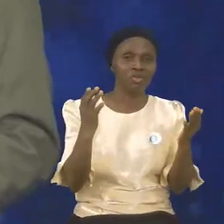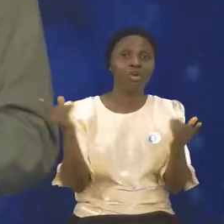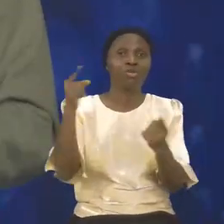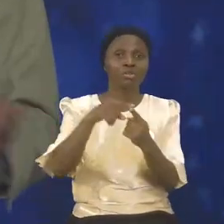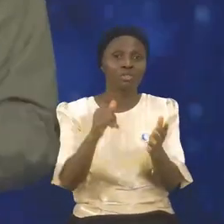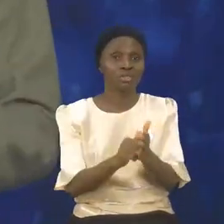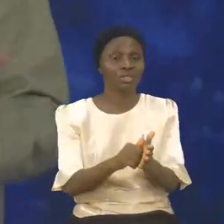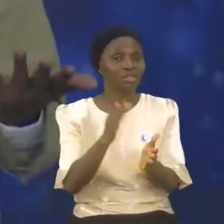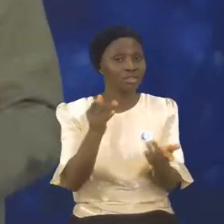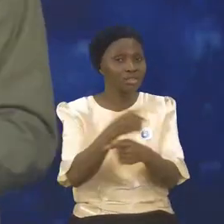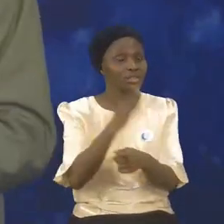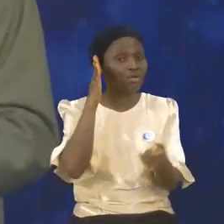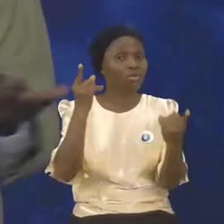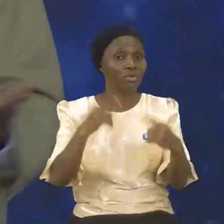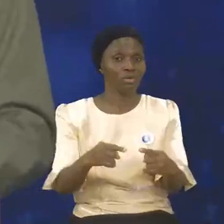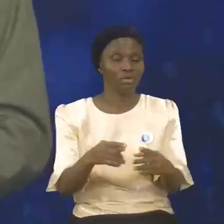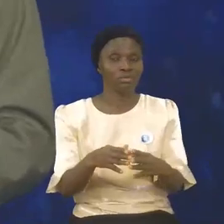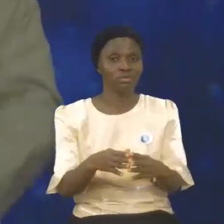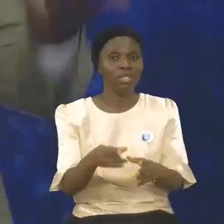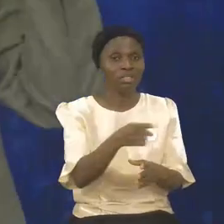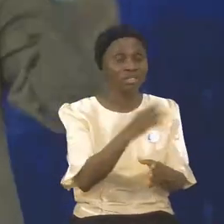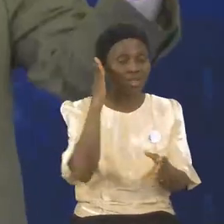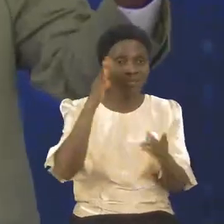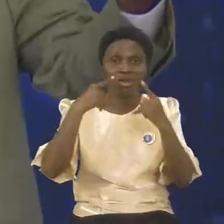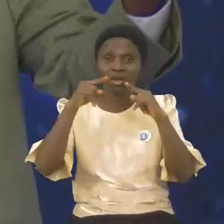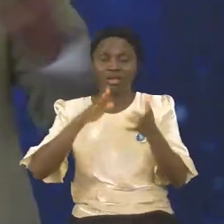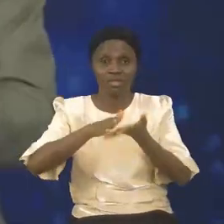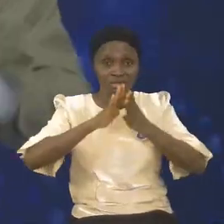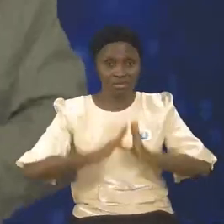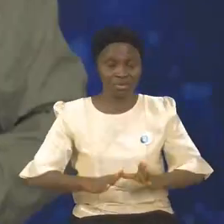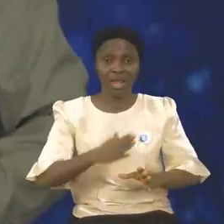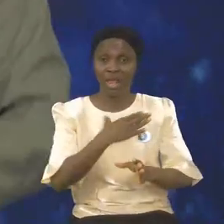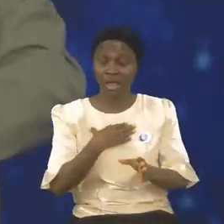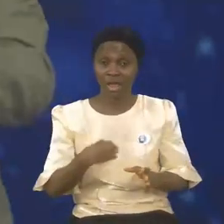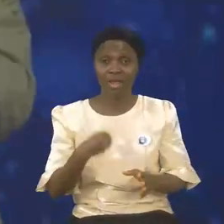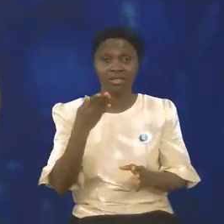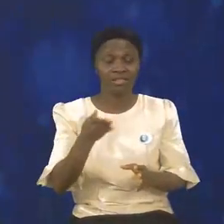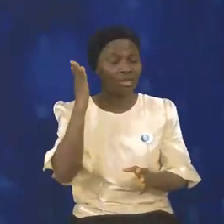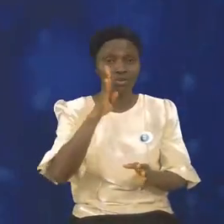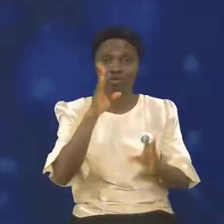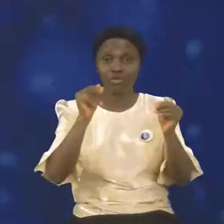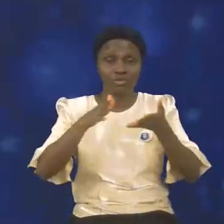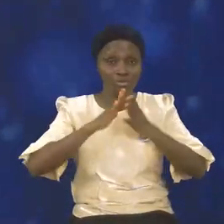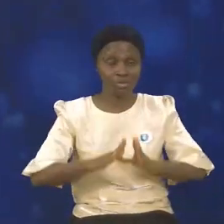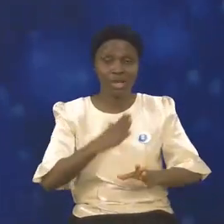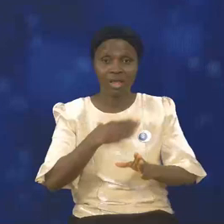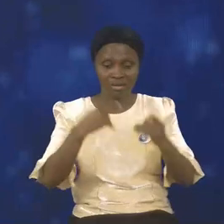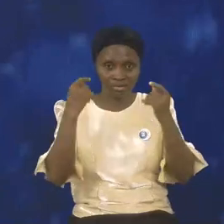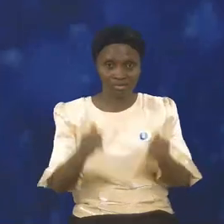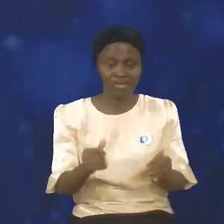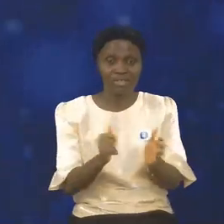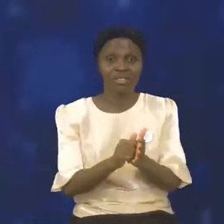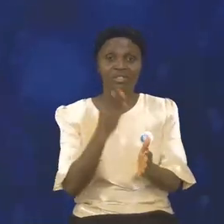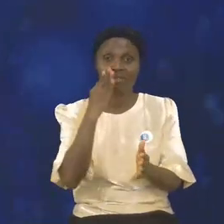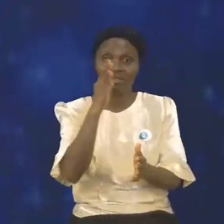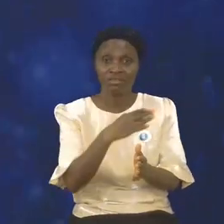Demoisson les festivités et tout cela jusqu'à ce que ce jour arrive diront paix mais